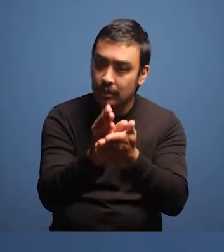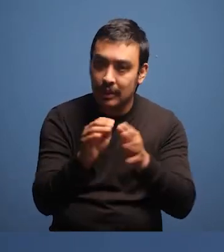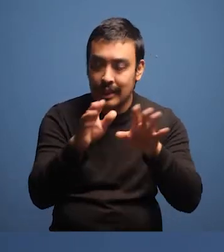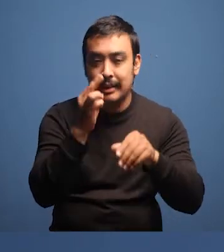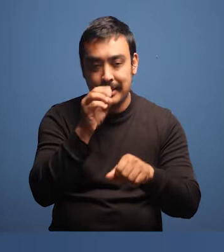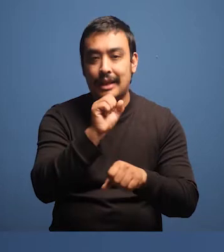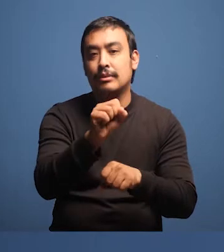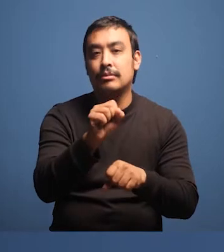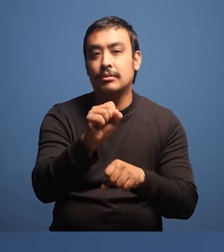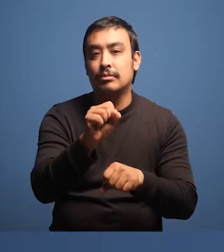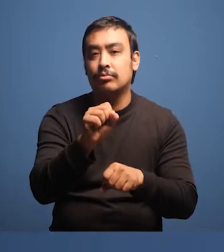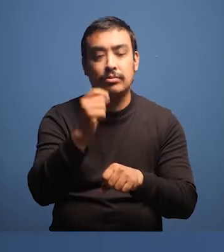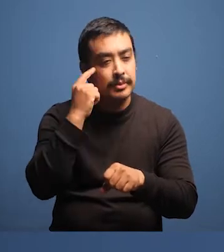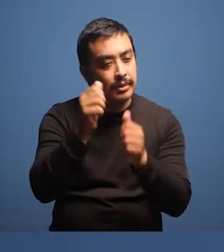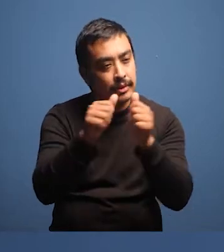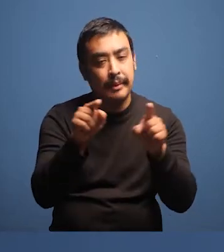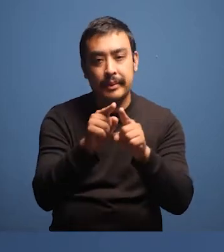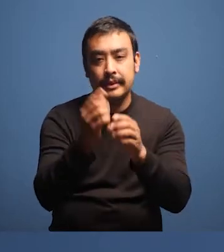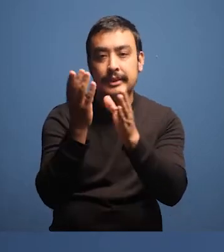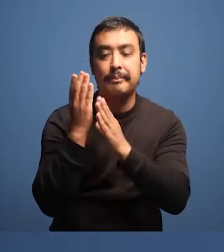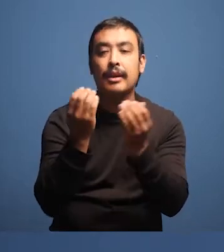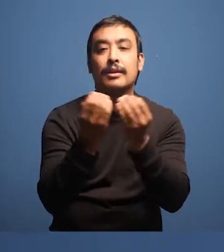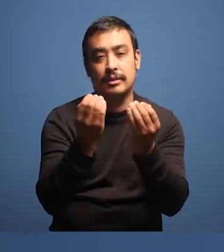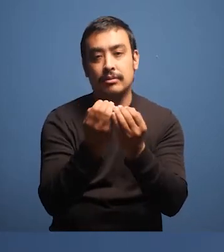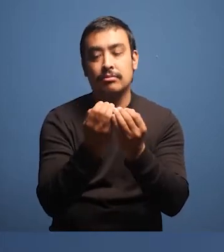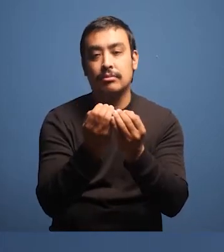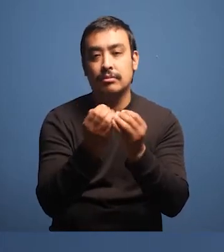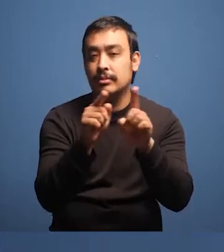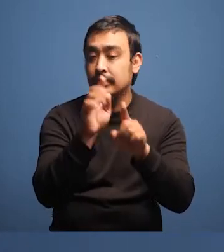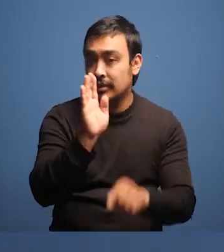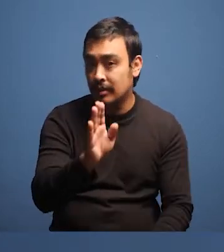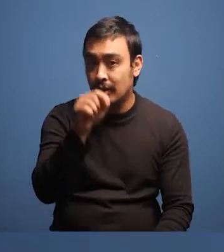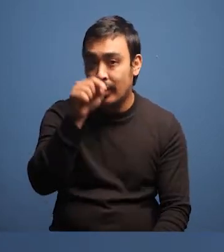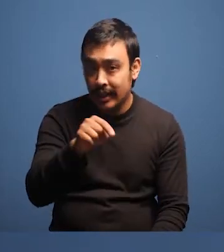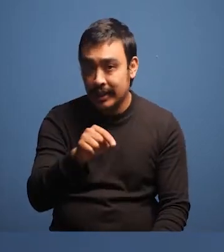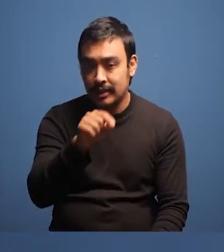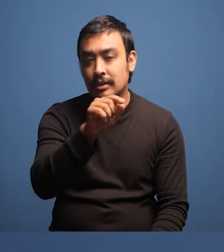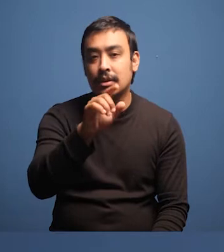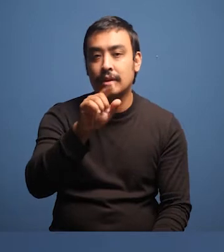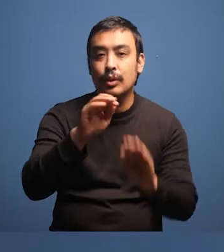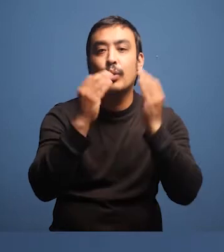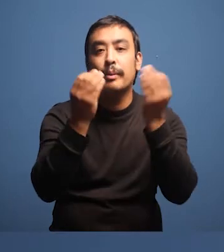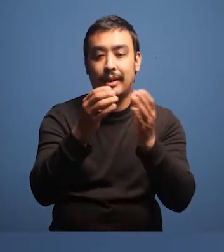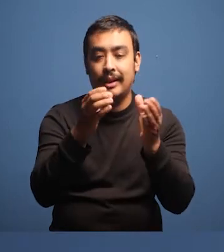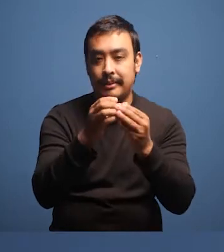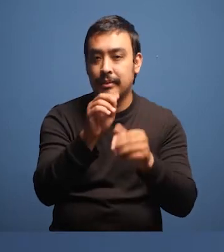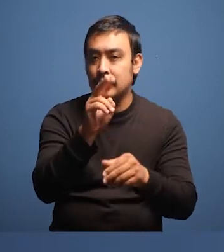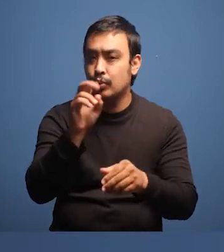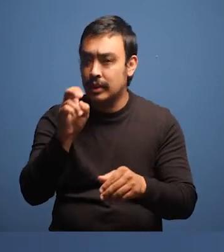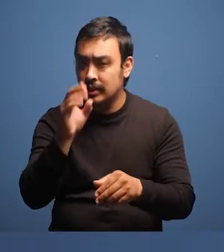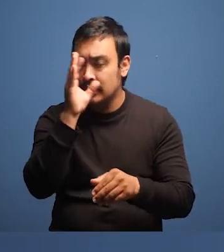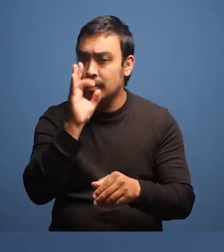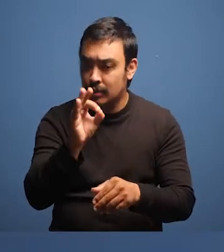उहाँहरूको भिजनको आधारमा चाहिँ अनरसिप दिने चाहिँ एउटा अवार्ड हो यो चाहिँ। सो अहिले चाहिँ ग्लोकल टिन हिरोको एप्लिकेसन नि खोलेर पनि आज चाहिँ